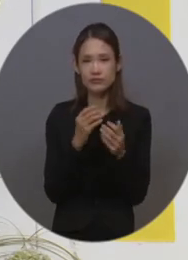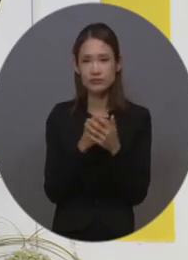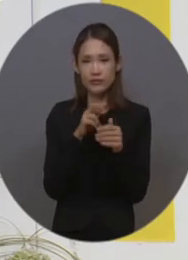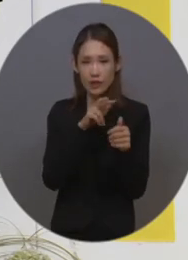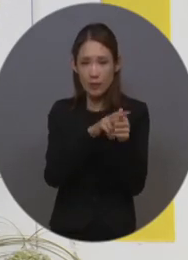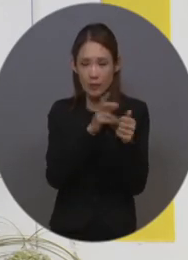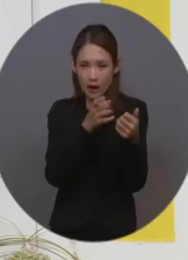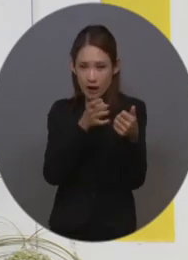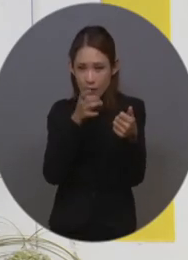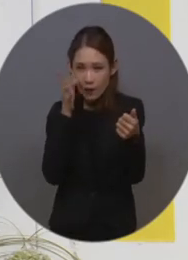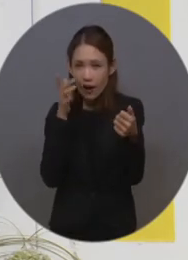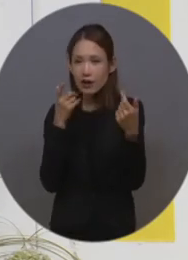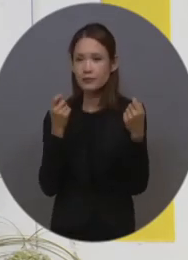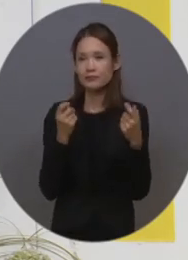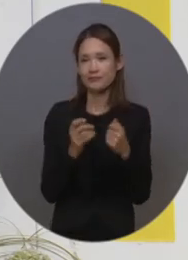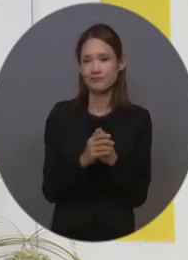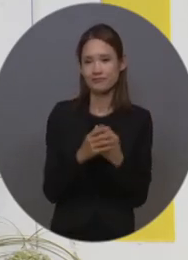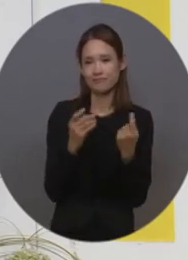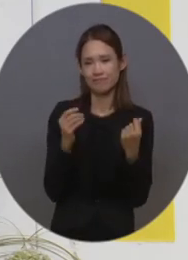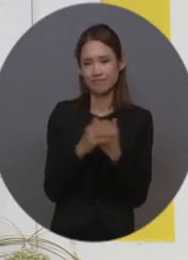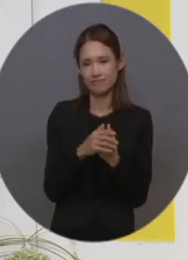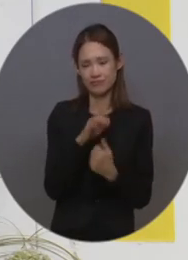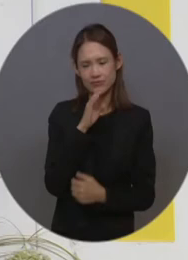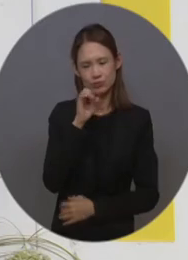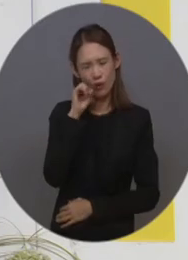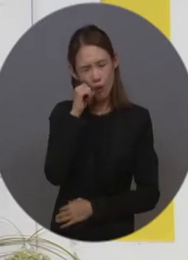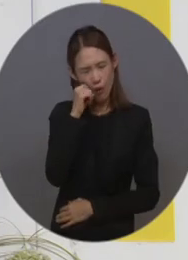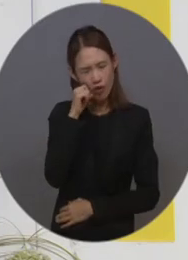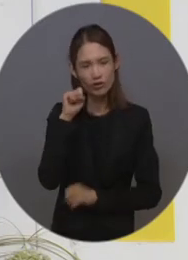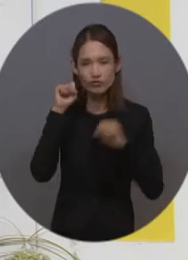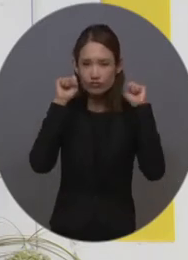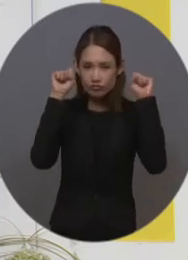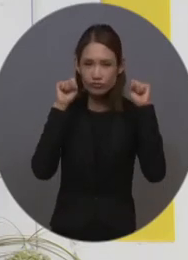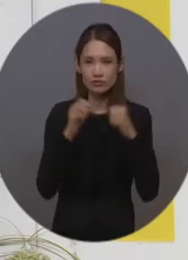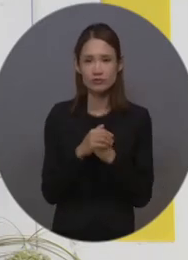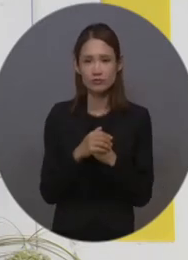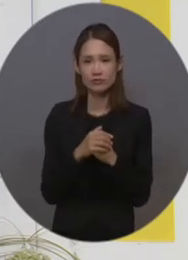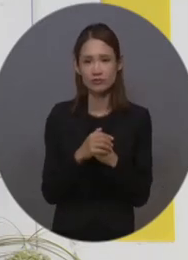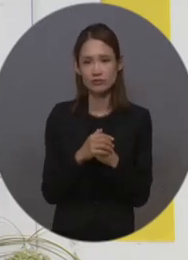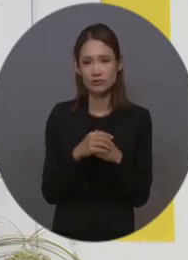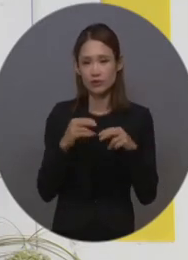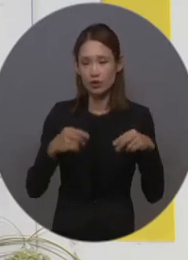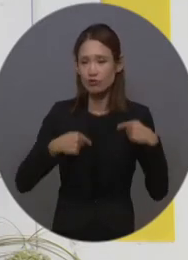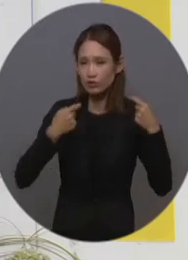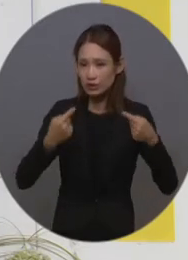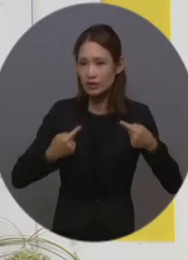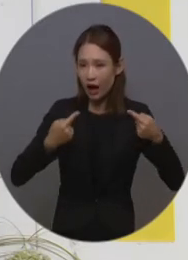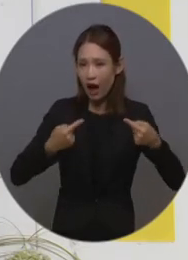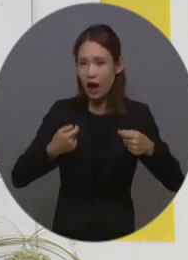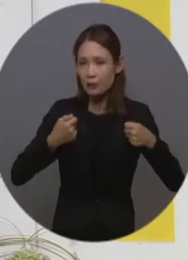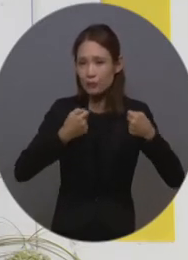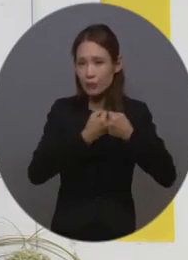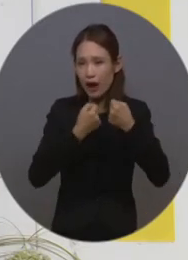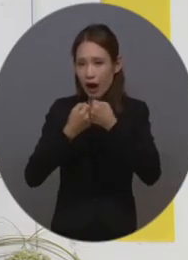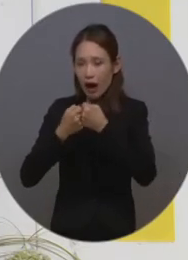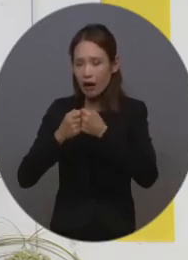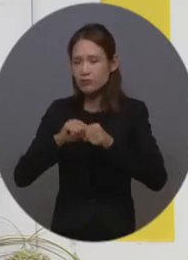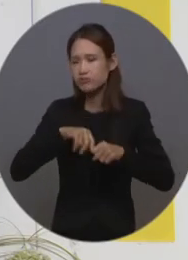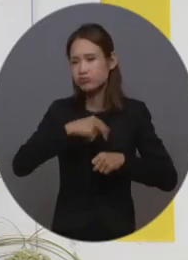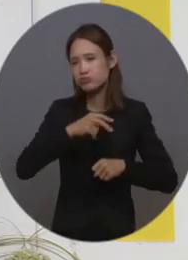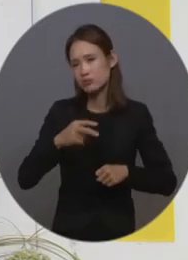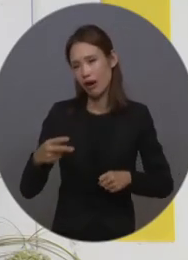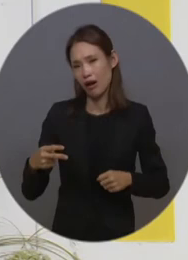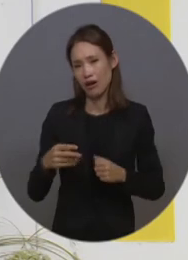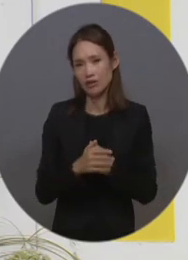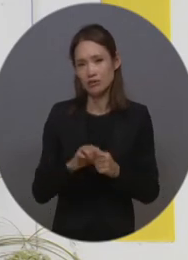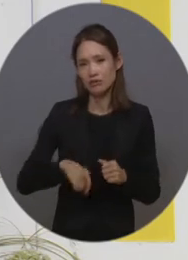거의 비슷한 거죠. 아. 대단히 어려운 종목입니다. 네. 그리고 휠체어끼리 부닥쳤을 때 나동그라지잖아요. 네. 그럼